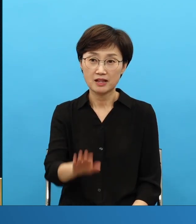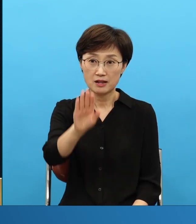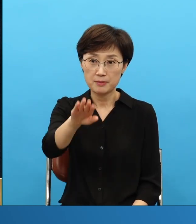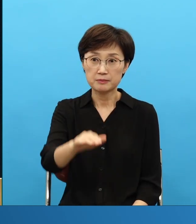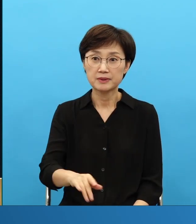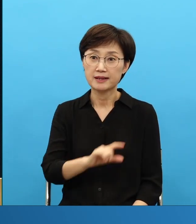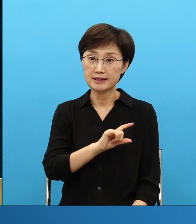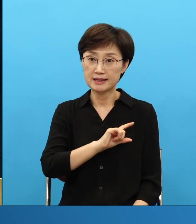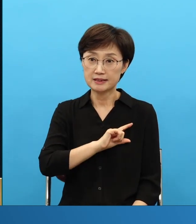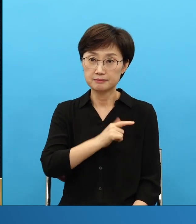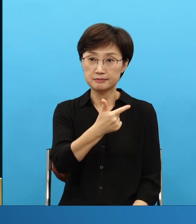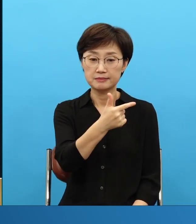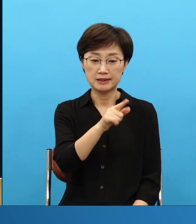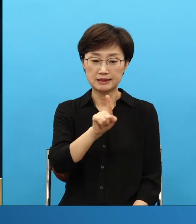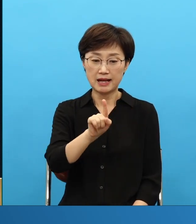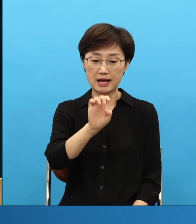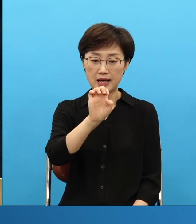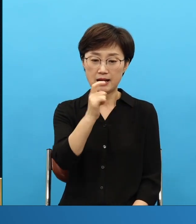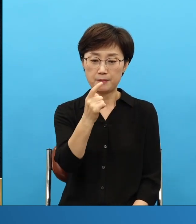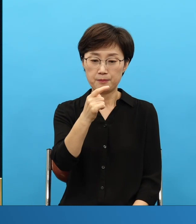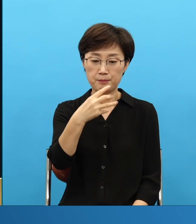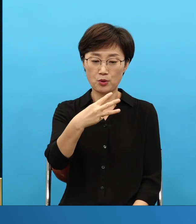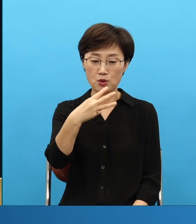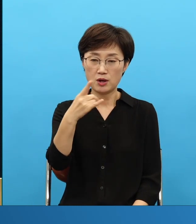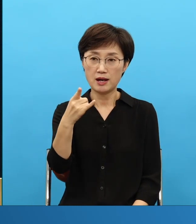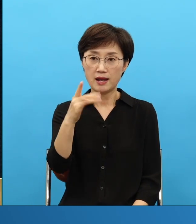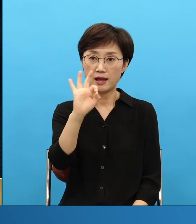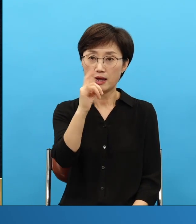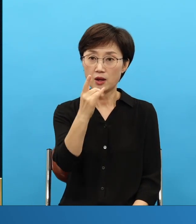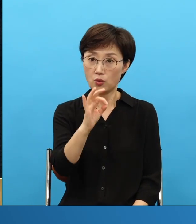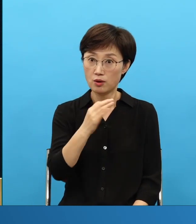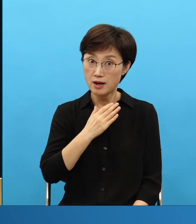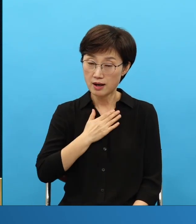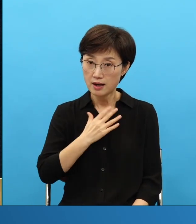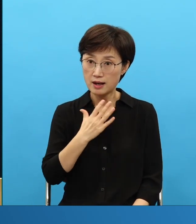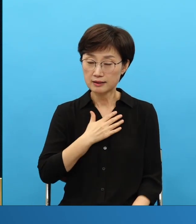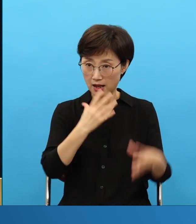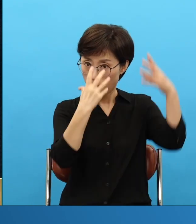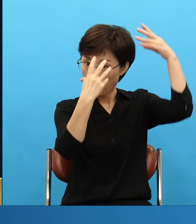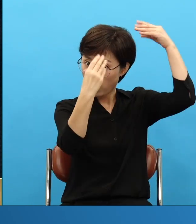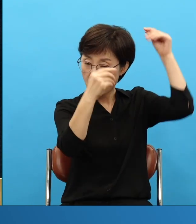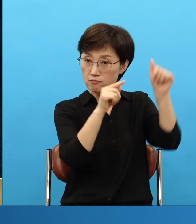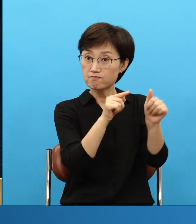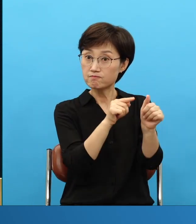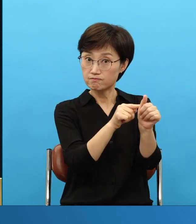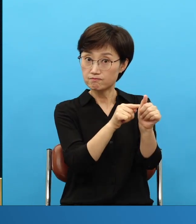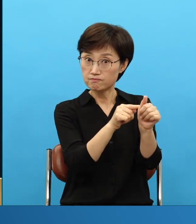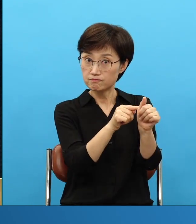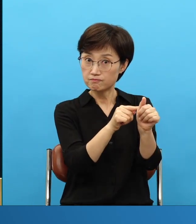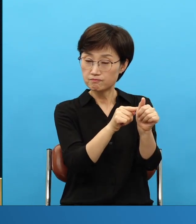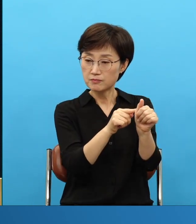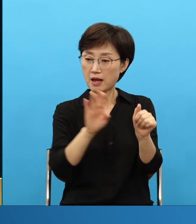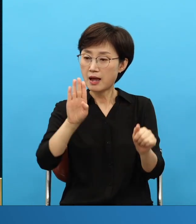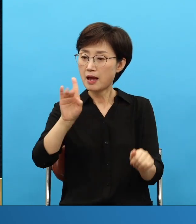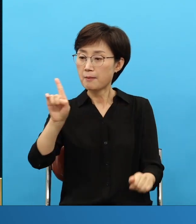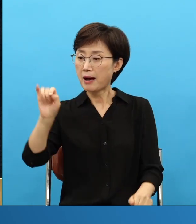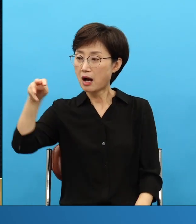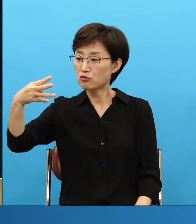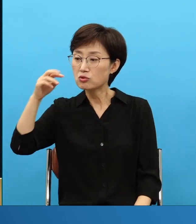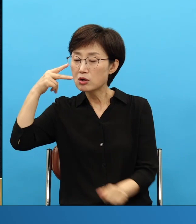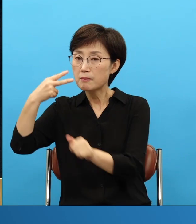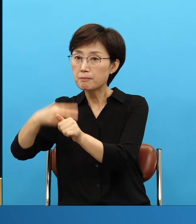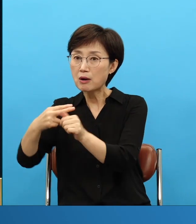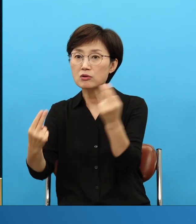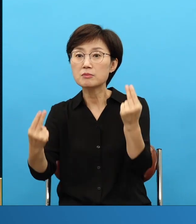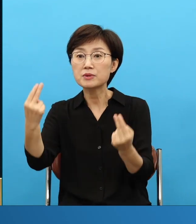나폴레옹이 영향을 많이 줬겠어요? 바울이 많이 줬겠어요? Who do you think exerted greater influence, Napoleon or Paul?